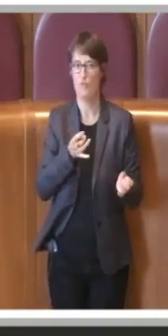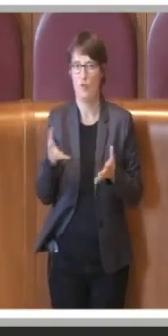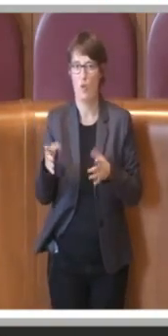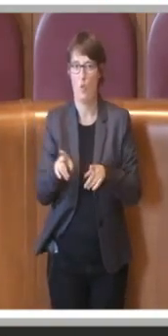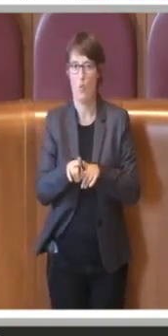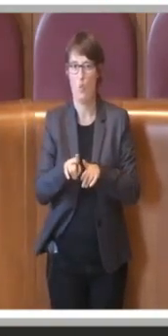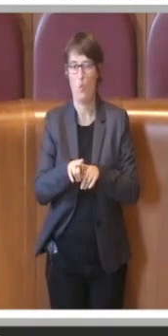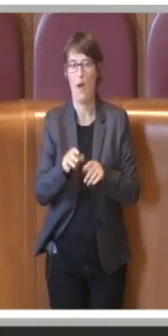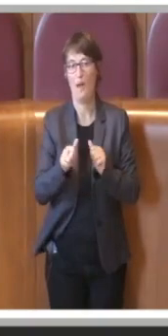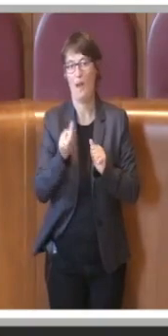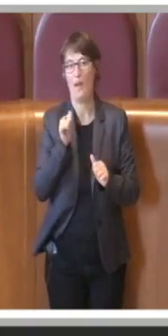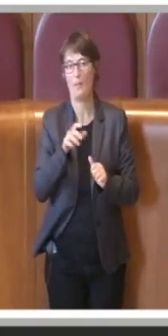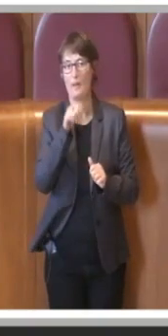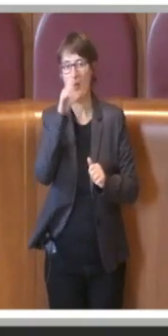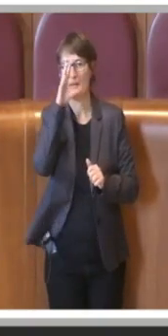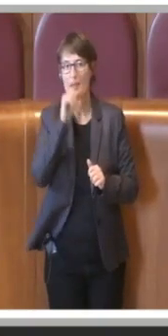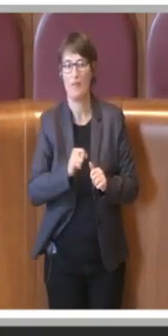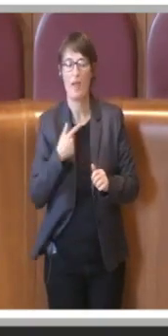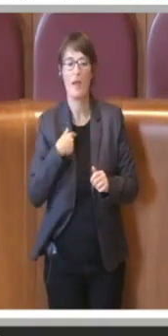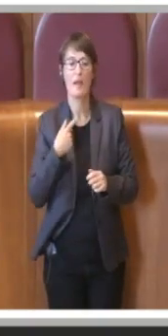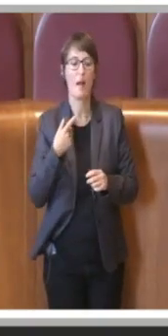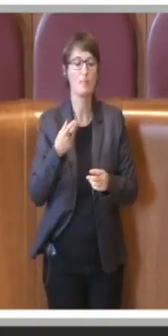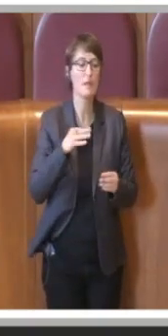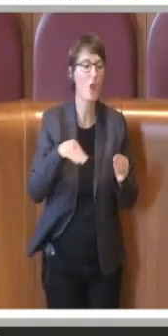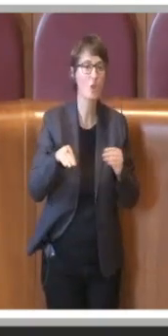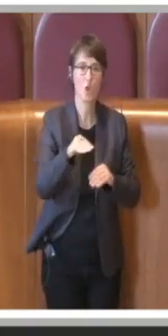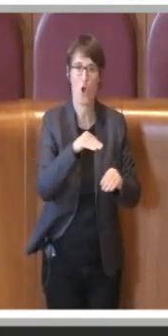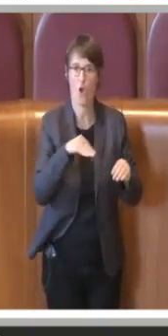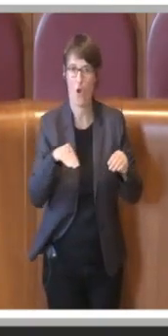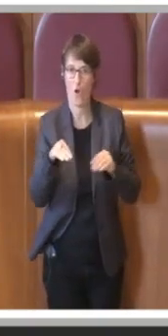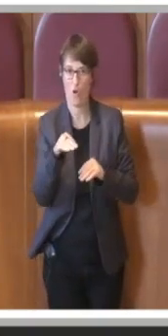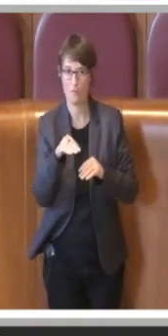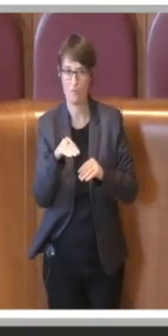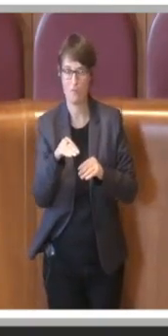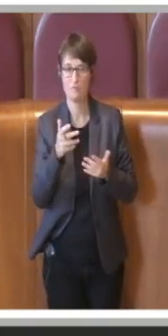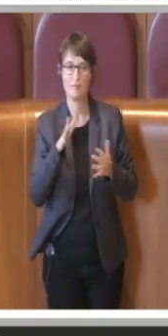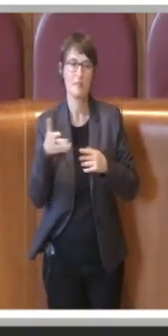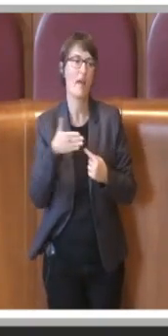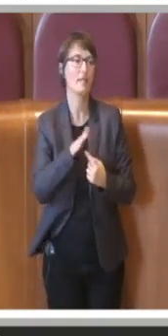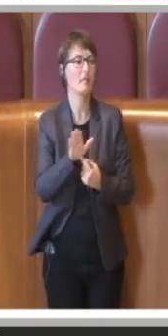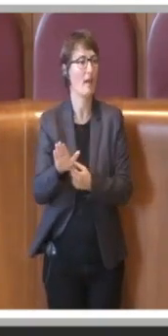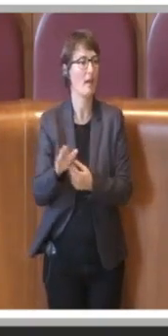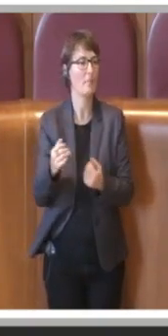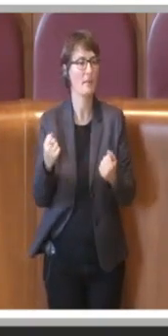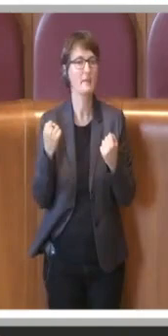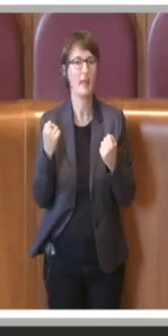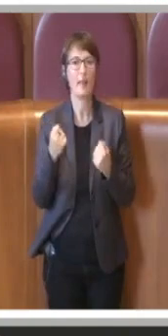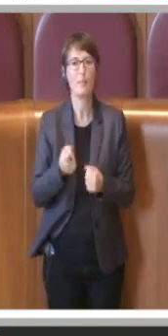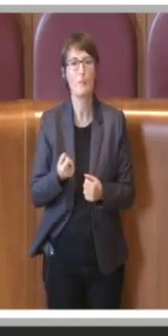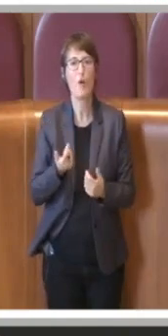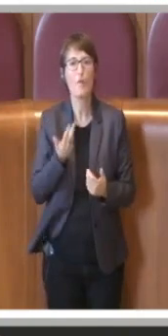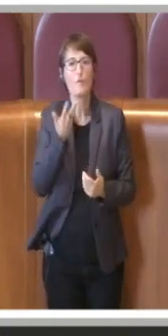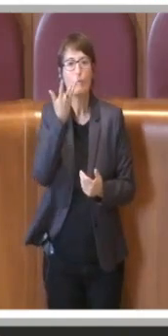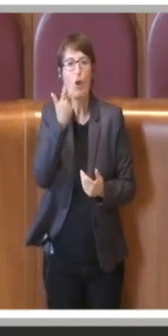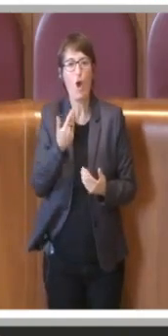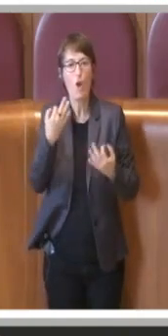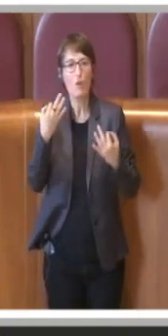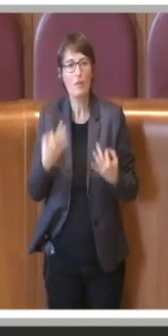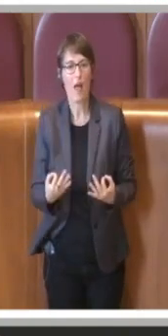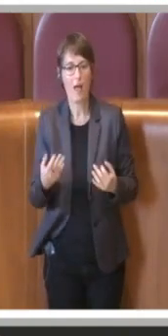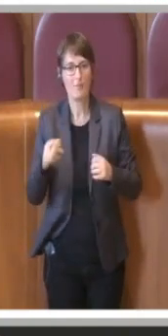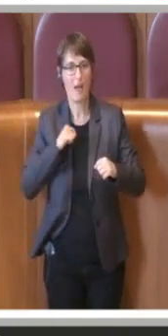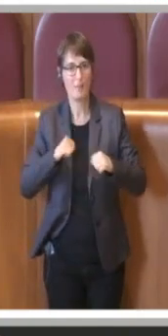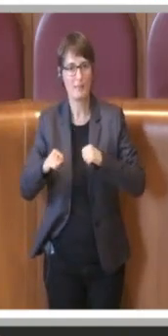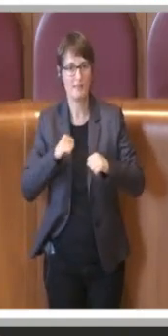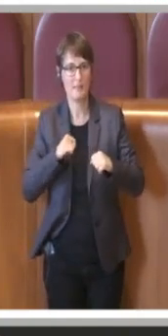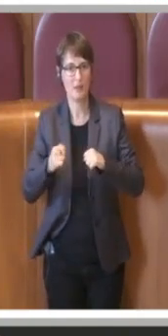per rappresentare questa volontà forte di questa amministrazione di favorire i